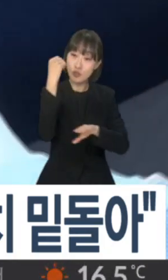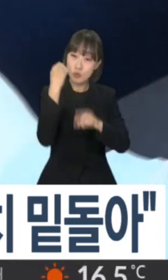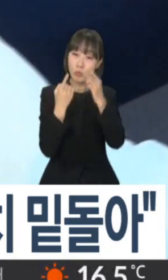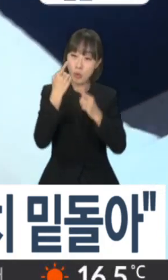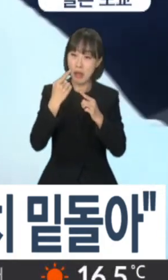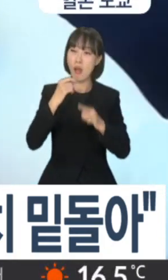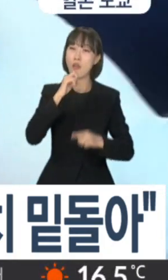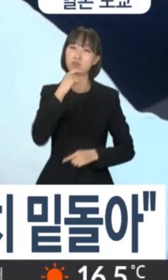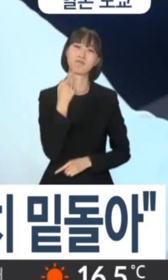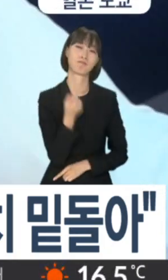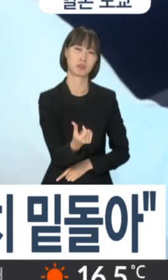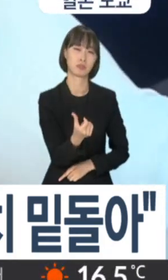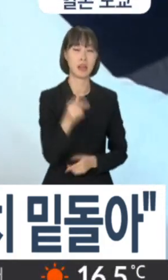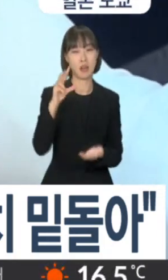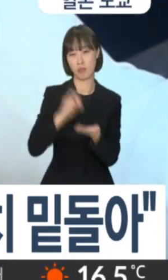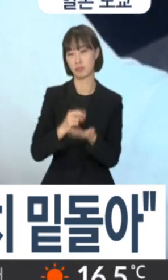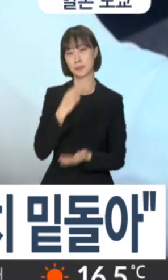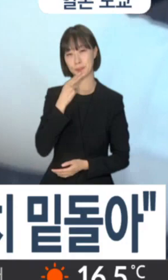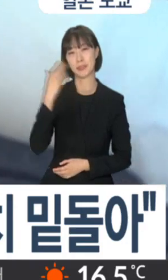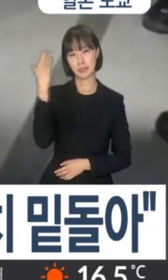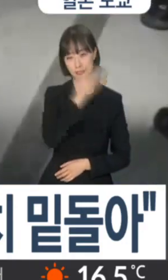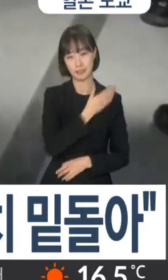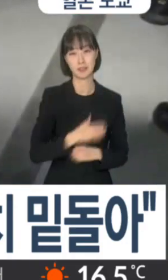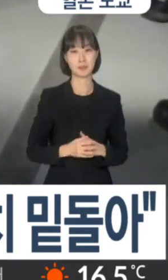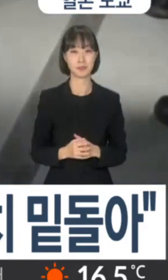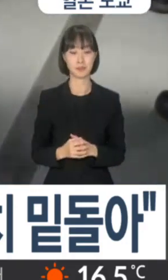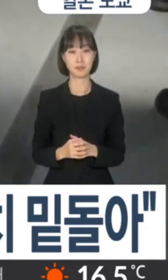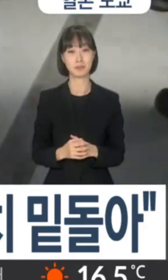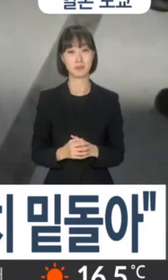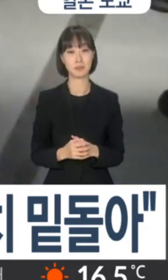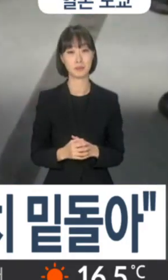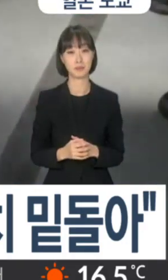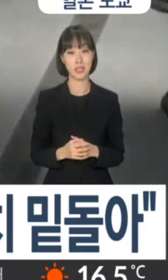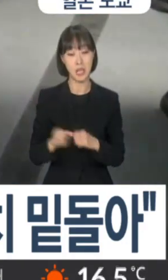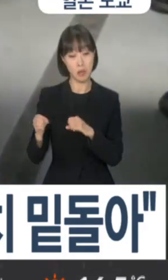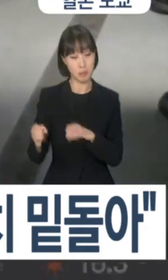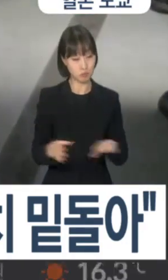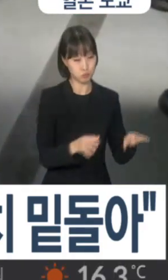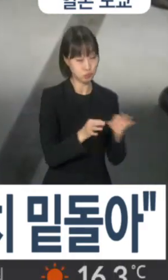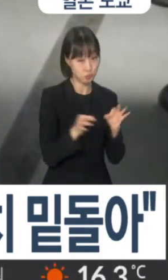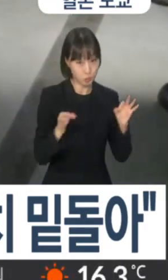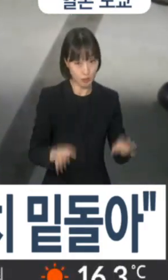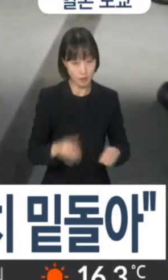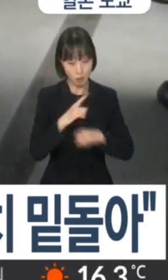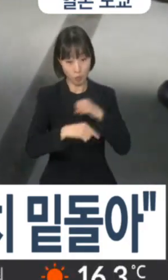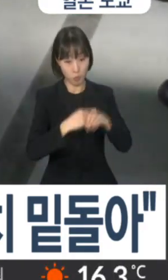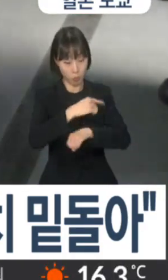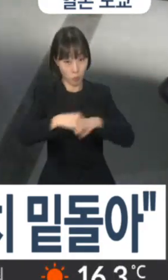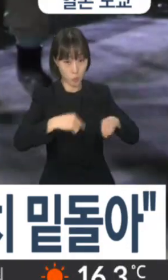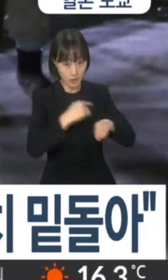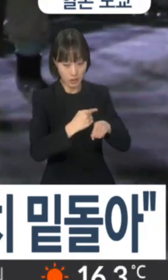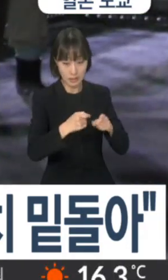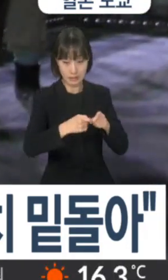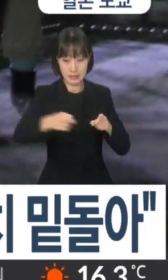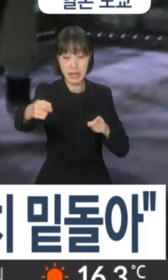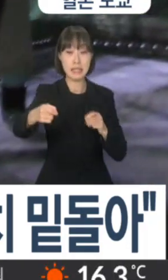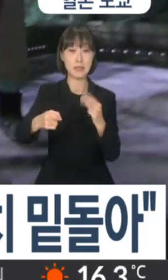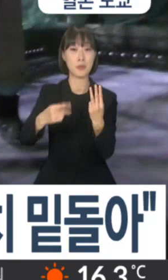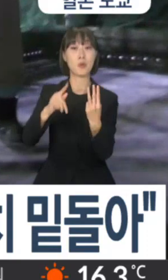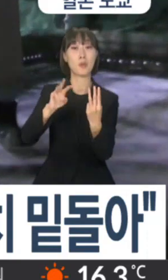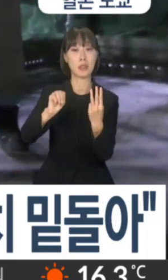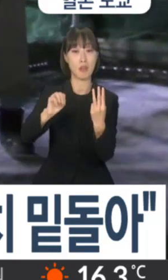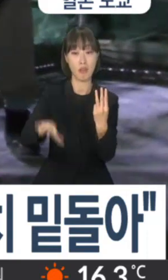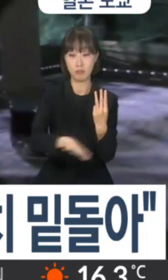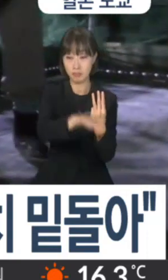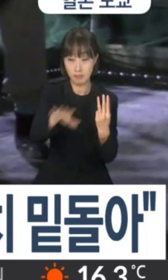안전에는 문제가 없다고 설명했습니다 만일 방류 기간 원전으로부터 3km 이내에서